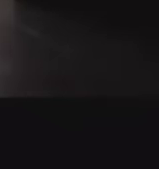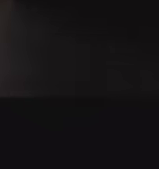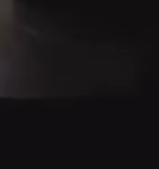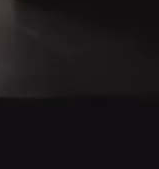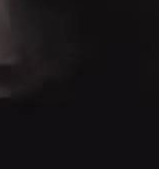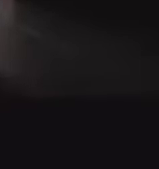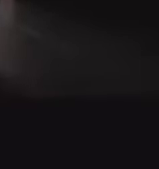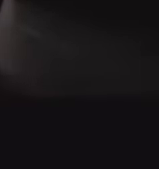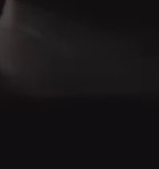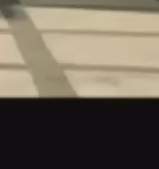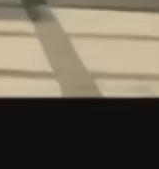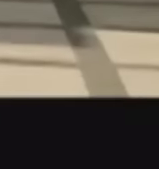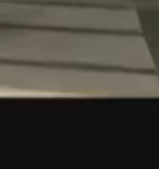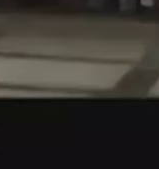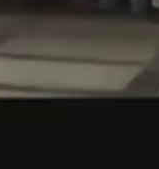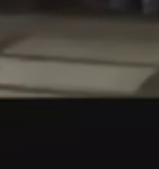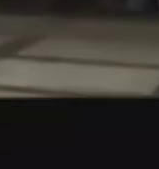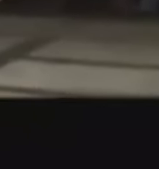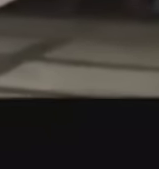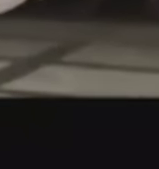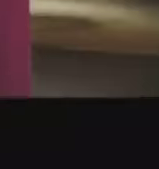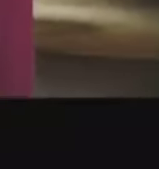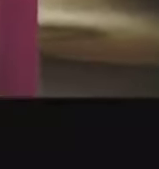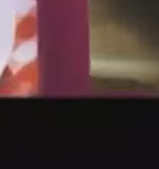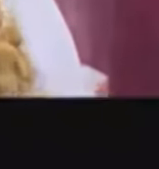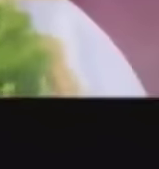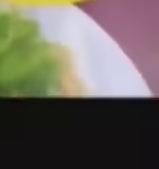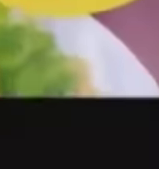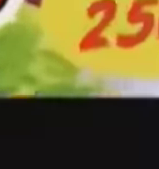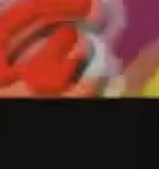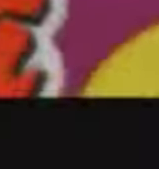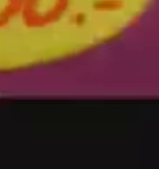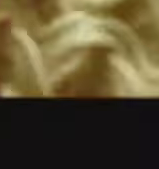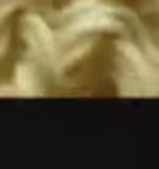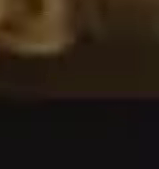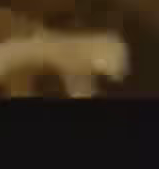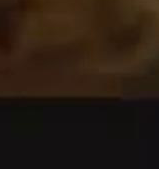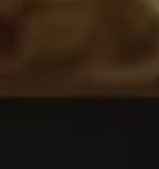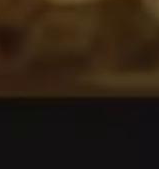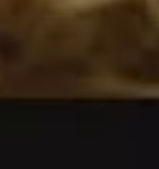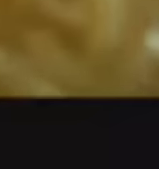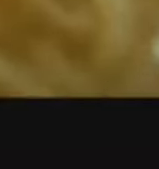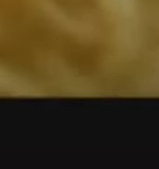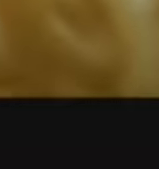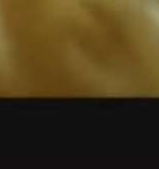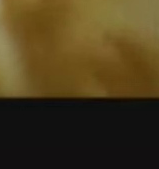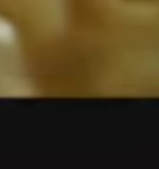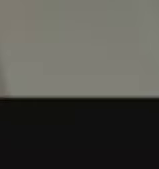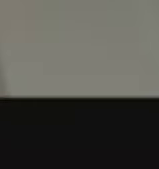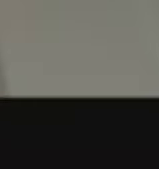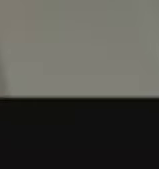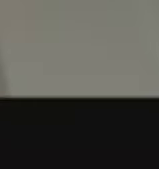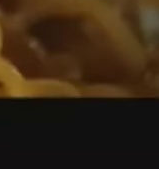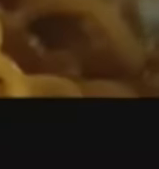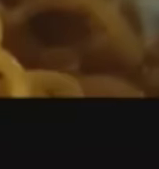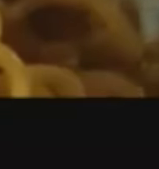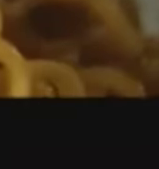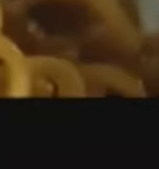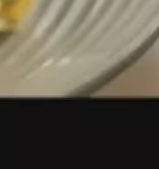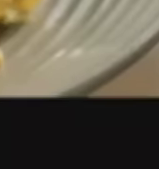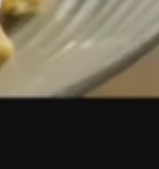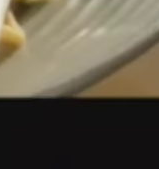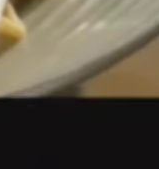Yang ekstra emang seru, kayak super mie ekstra goreng ayam pangsit. Ekstra banyak, ekstra pangsit